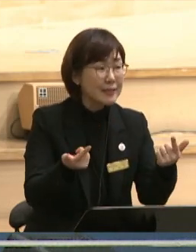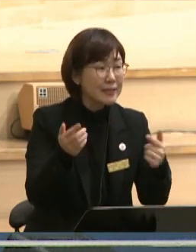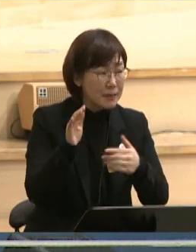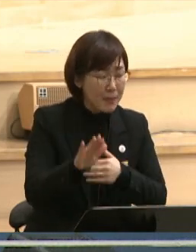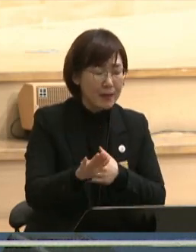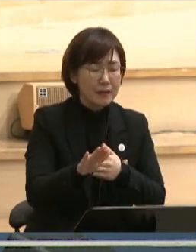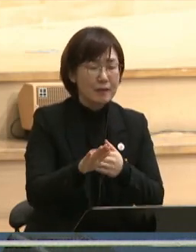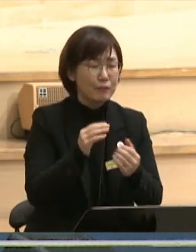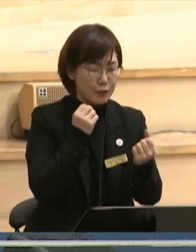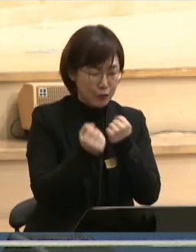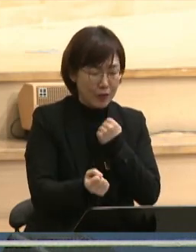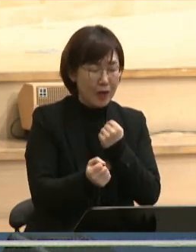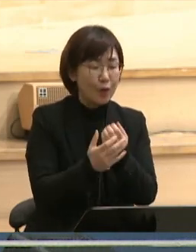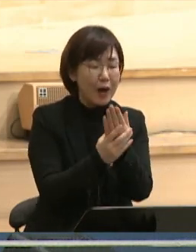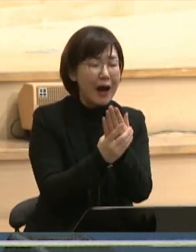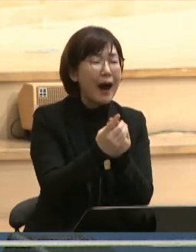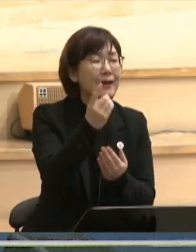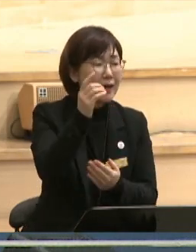이야기합니다